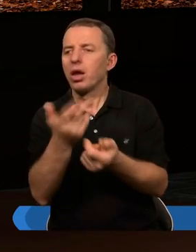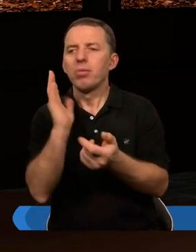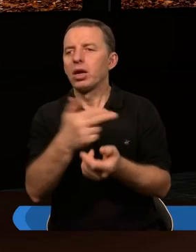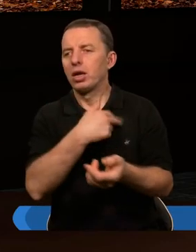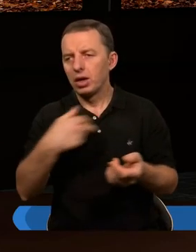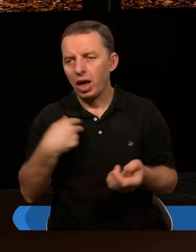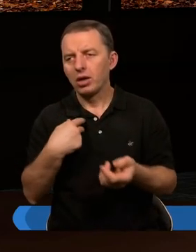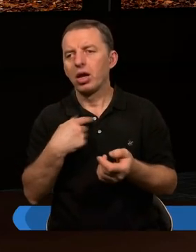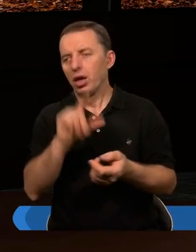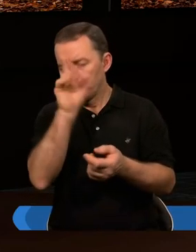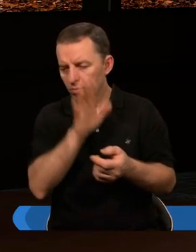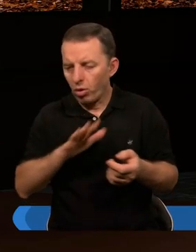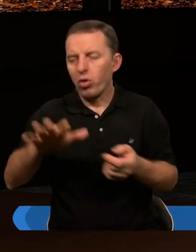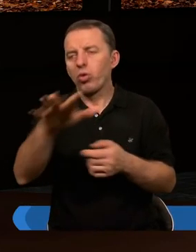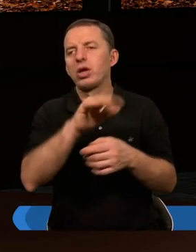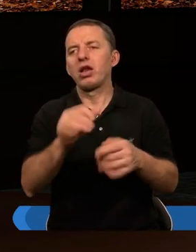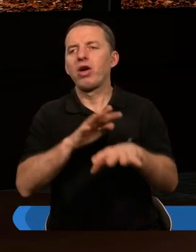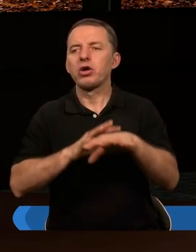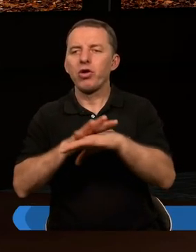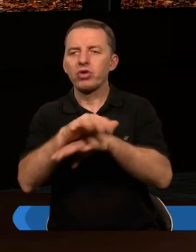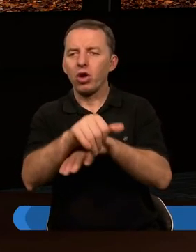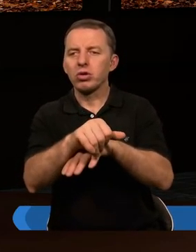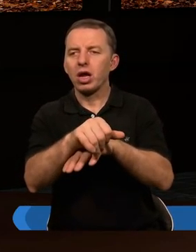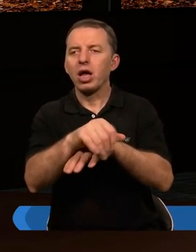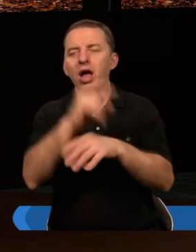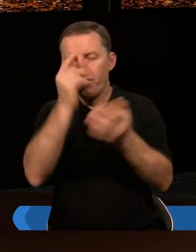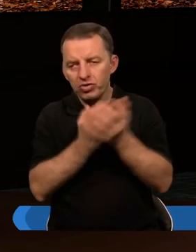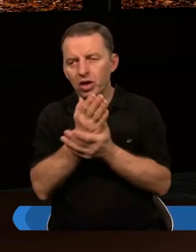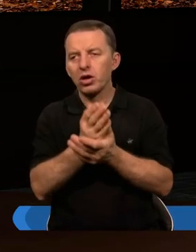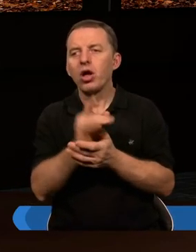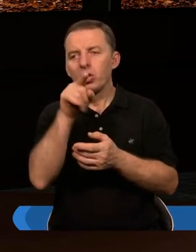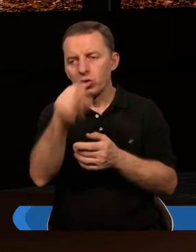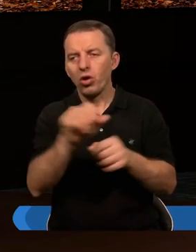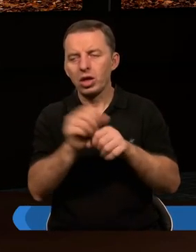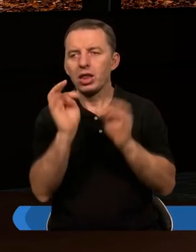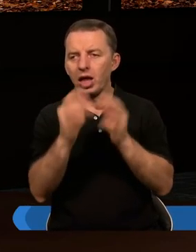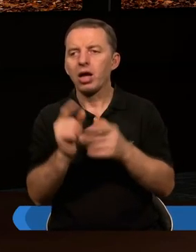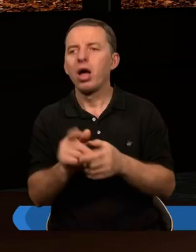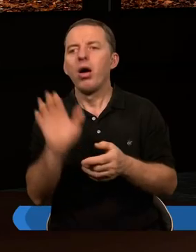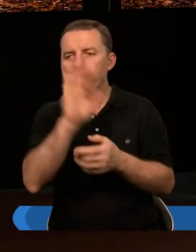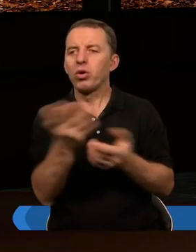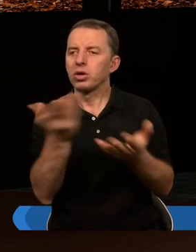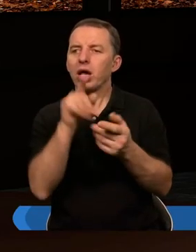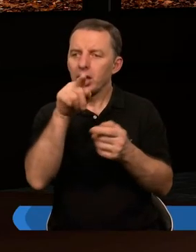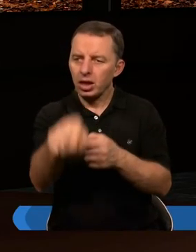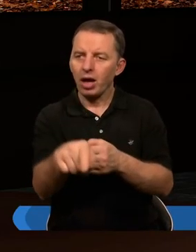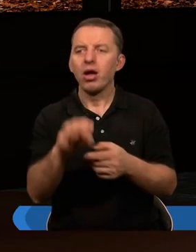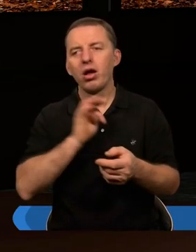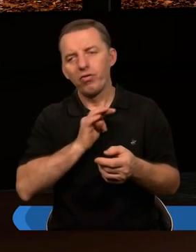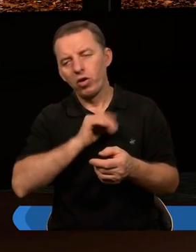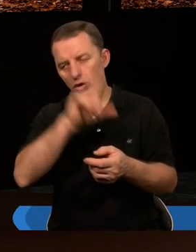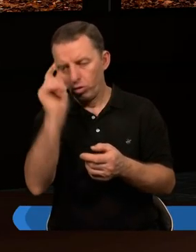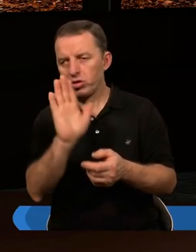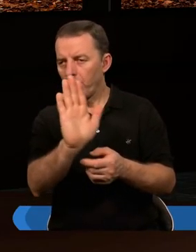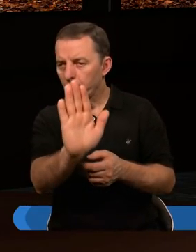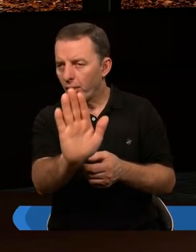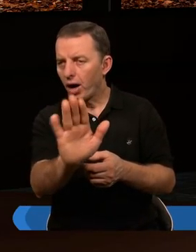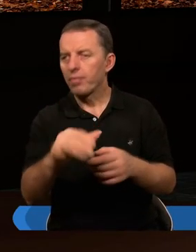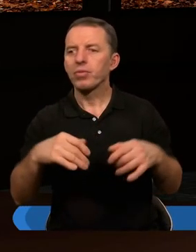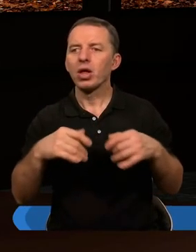dla nas jako dla społeczeństwa krzywdzące. I wierzę w to, że tak jest, że jednak Pan Bóg gdzieś tam tych swoich ludzi ma,